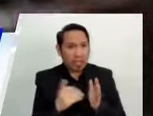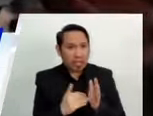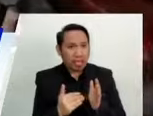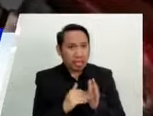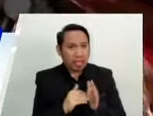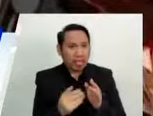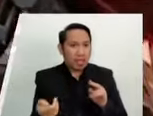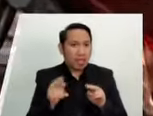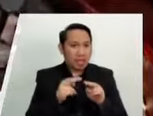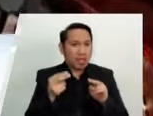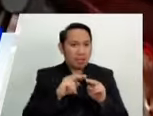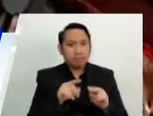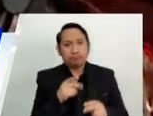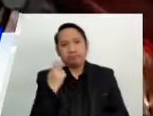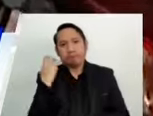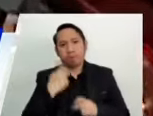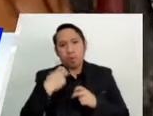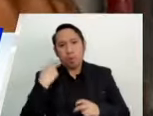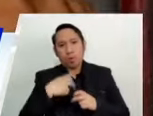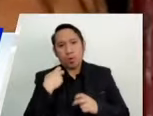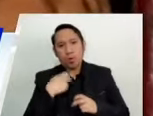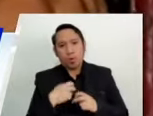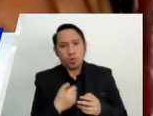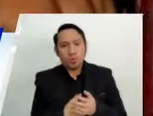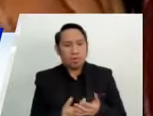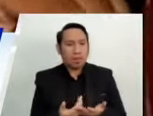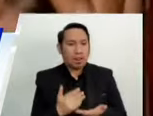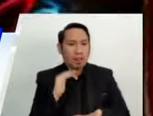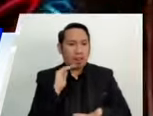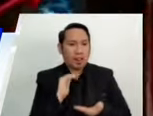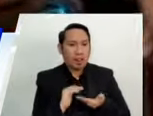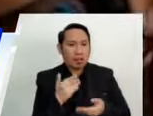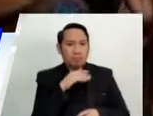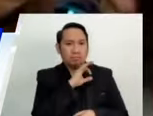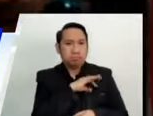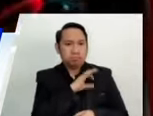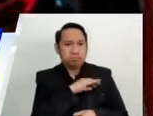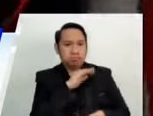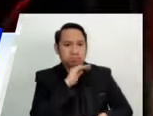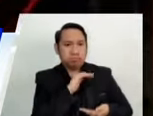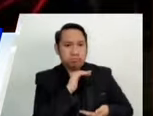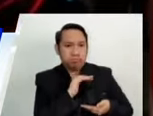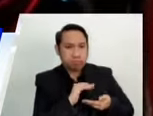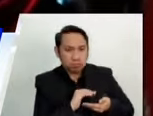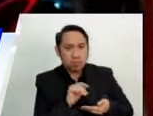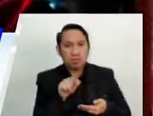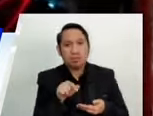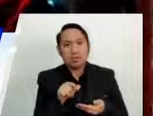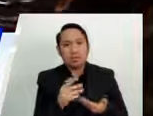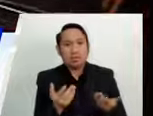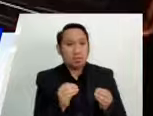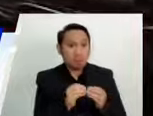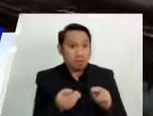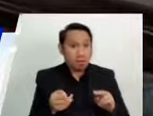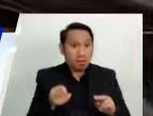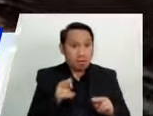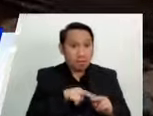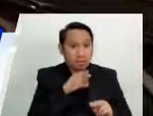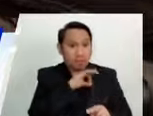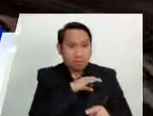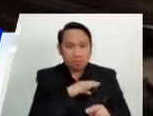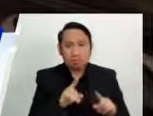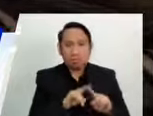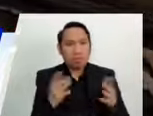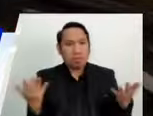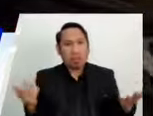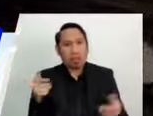nahihirapan din kami. Lumilit yung kita namin. Imbis na dagdag kita na namin, mapupunta pa sa diesel. Meron ding ayuda